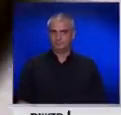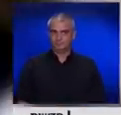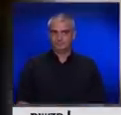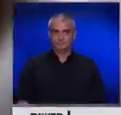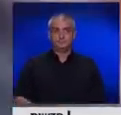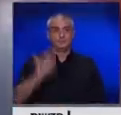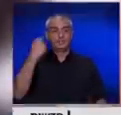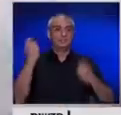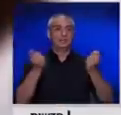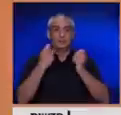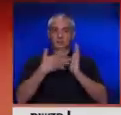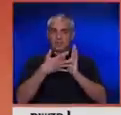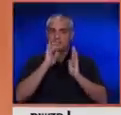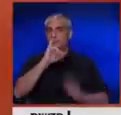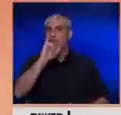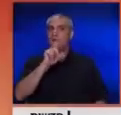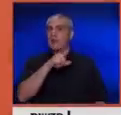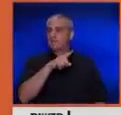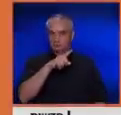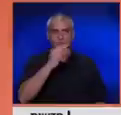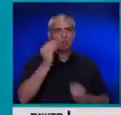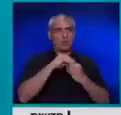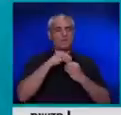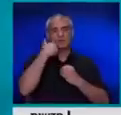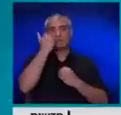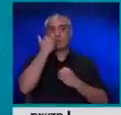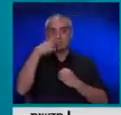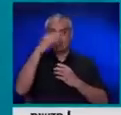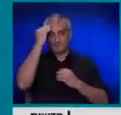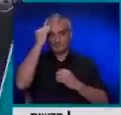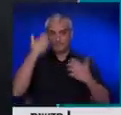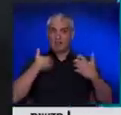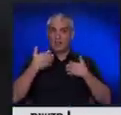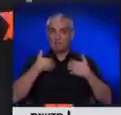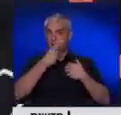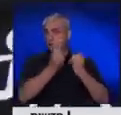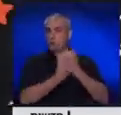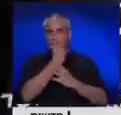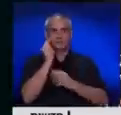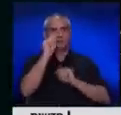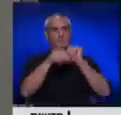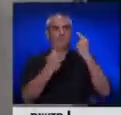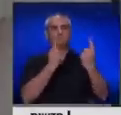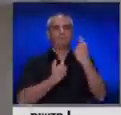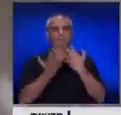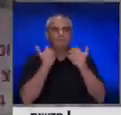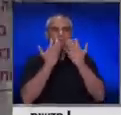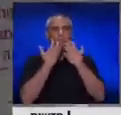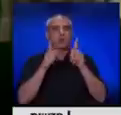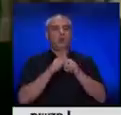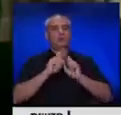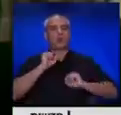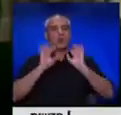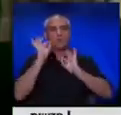מאז פרסום התחקיר על יורם לוינשטיין, עוד ועוד בוגרים ובוגרות מבית הספר למשחק שייסד מגיעים אלינו ומעידים על אותו דפוס